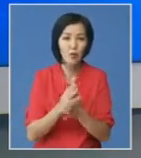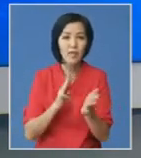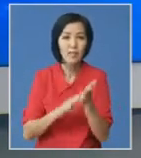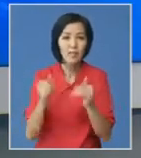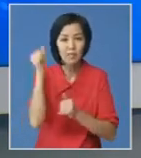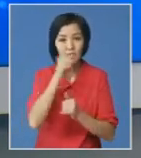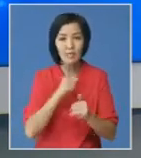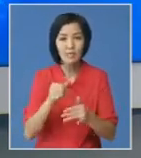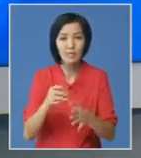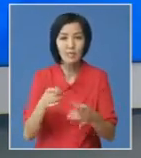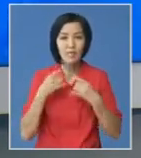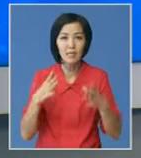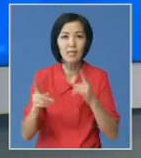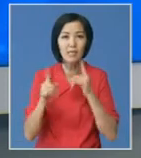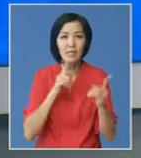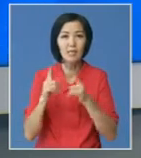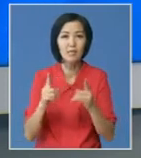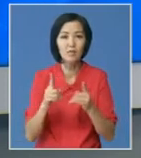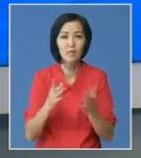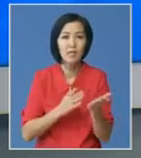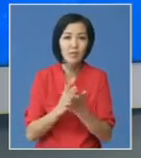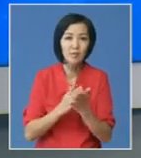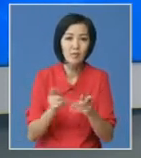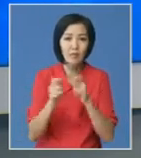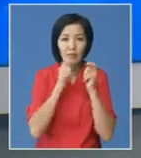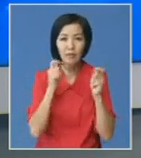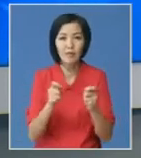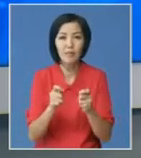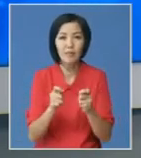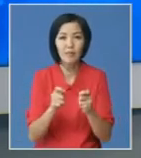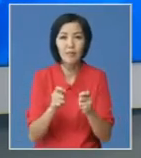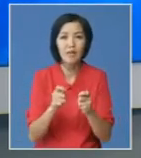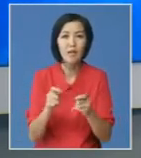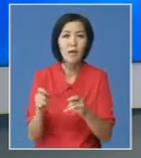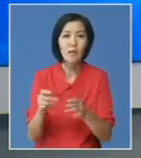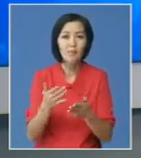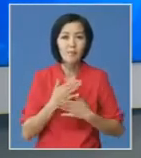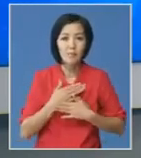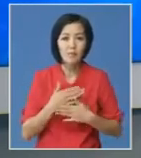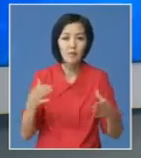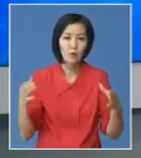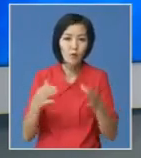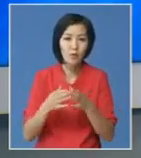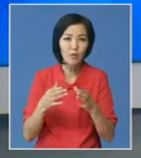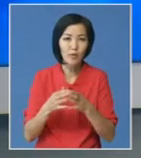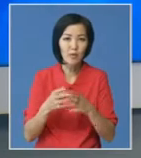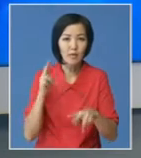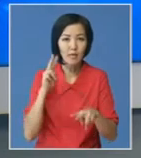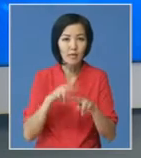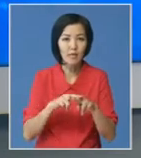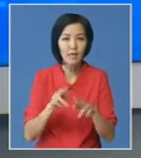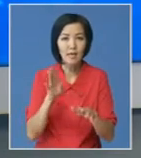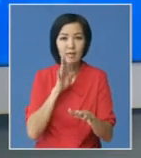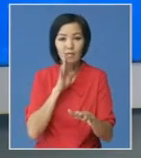орай салтанатты кеш өтіп, еңбегі сіңген қызметкерлер марапатталды. Осы шараға куә болған біздің тілшілер